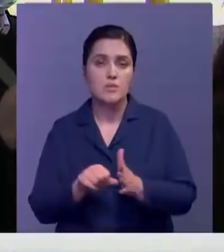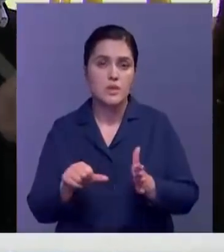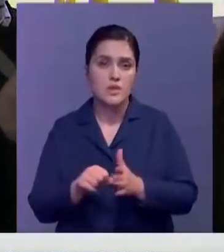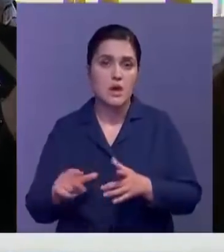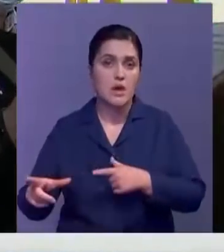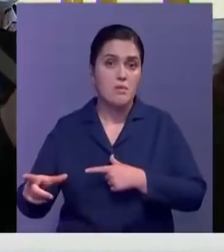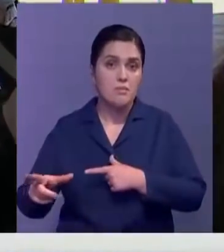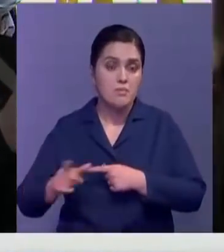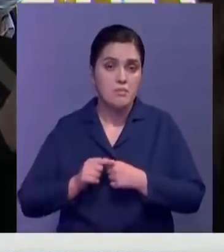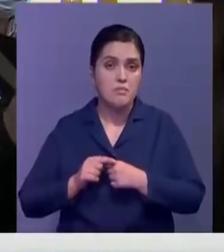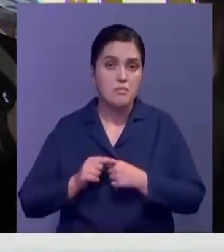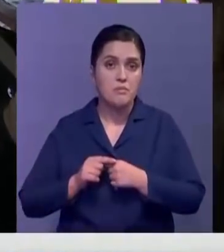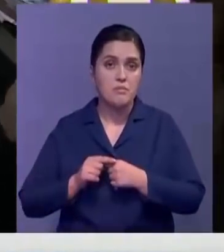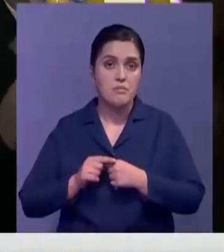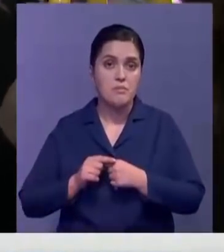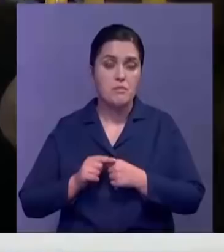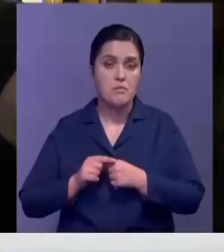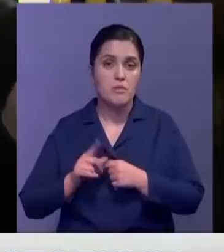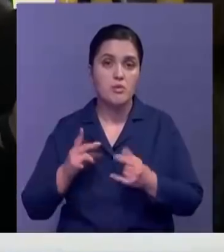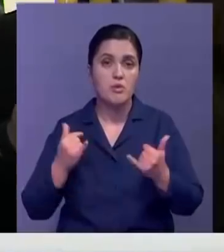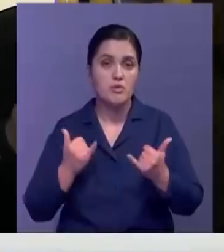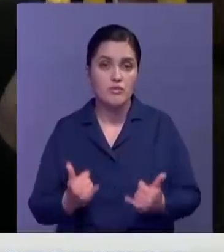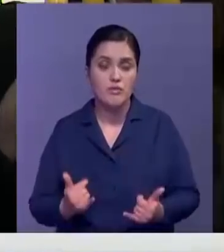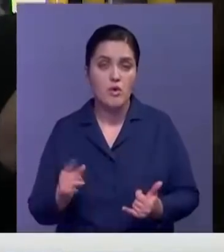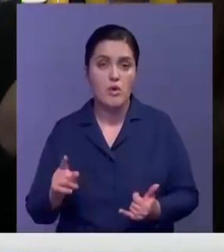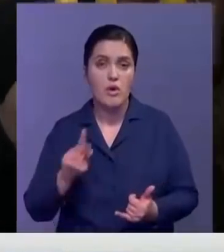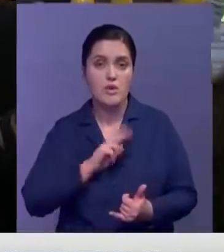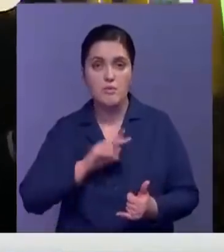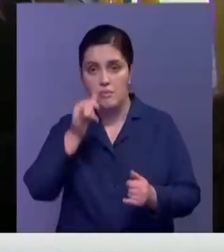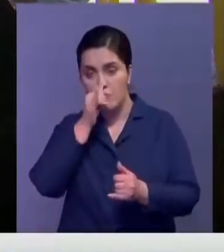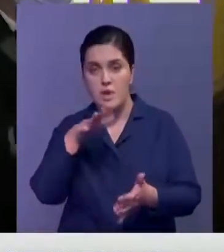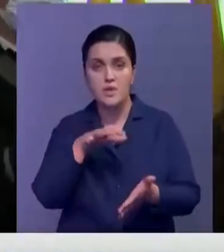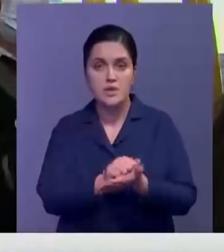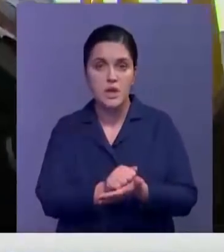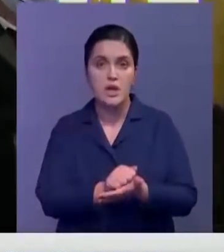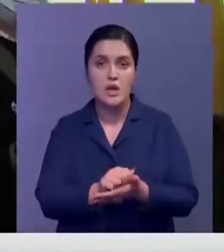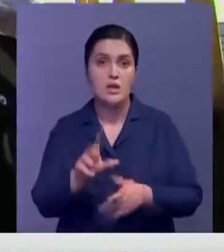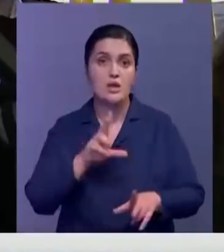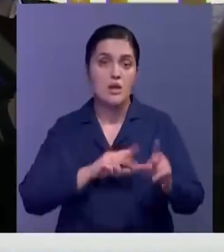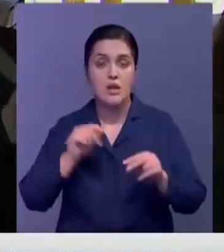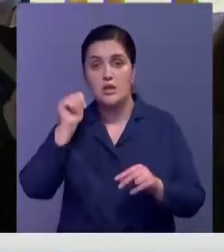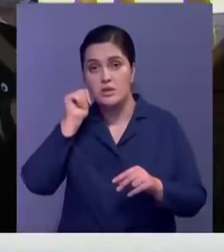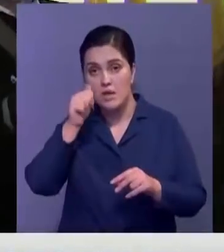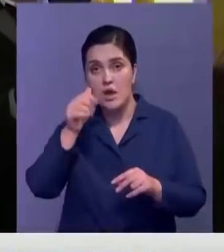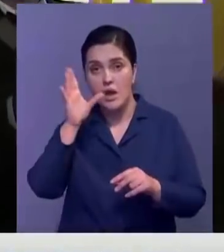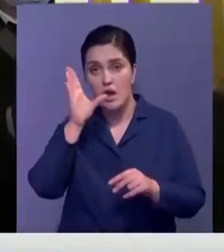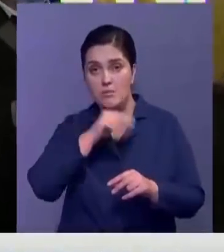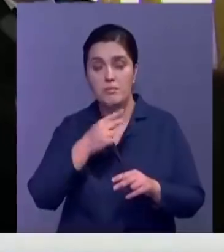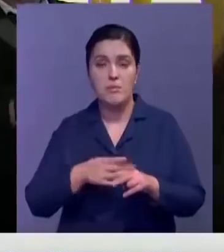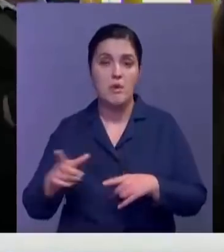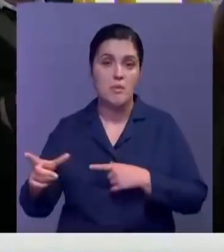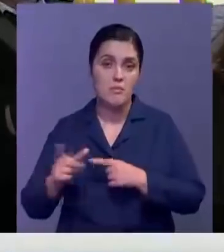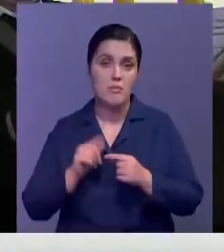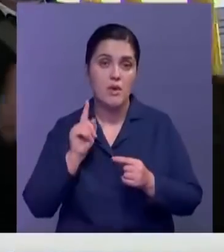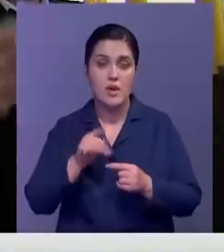сегодня сказали, что сотрудник не может, он занят. Надеюсь, он завтра сможет в час пик проехаться с нами и прокомментировать ситуацию, когда